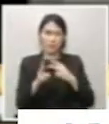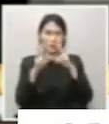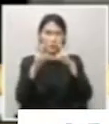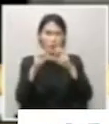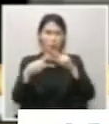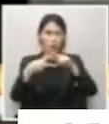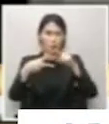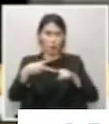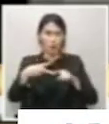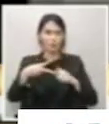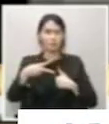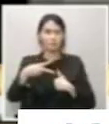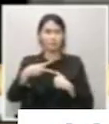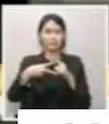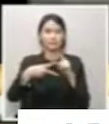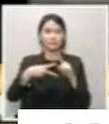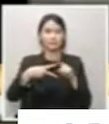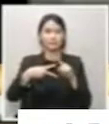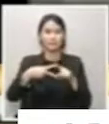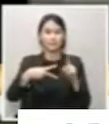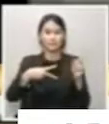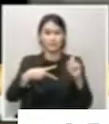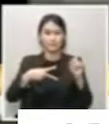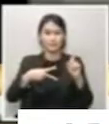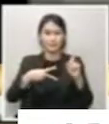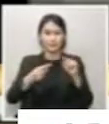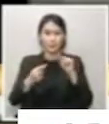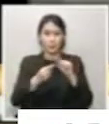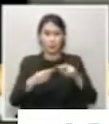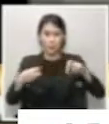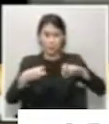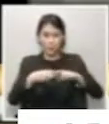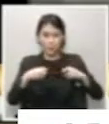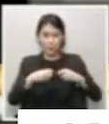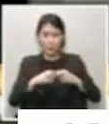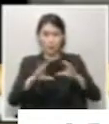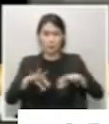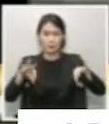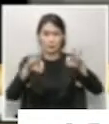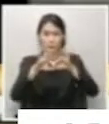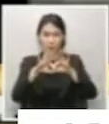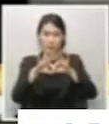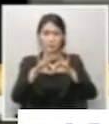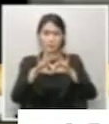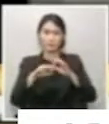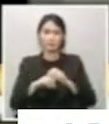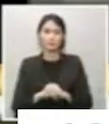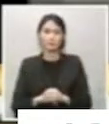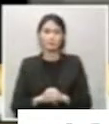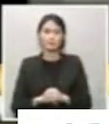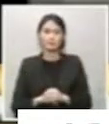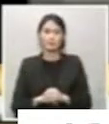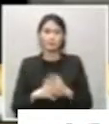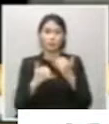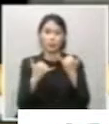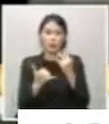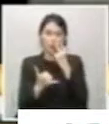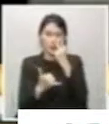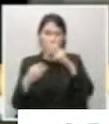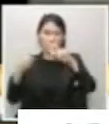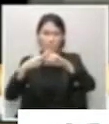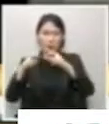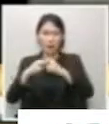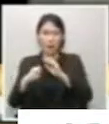สั้นๆดังนี้ประเด็นแรกสภาพปัญหาและความสำคัญของปัญหามีการรวบรวมปัญหา